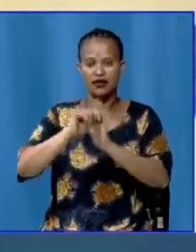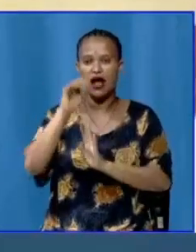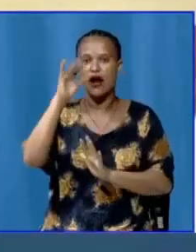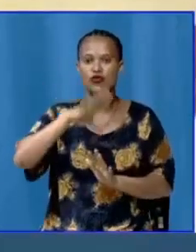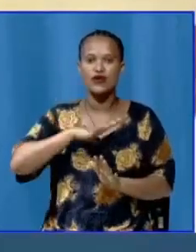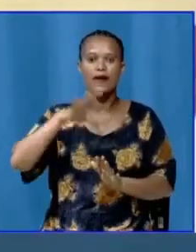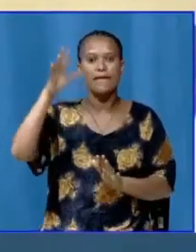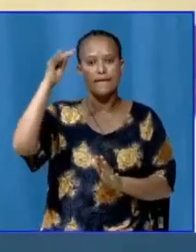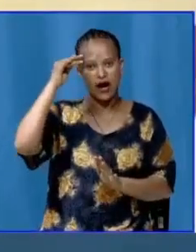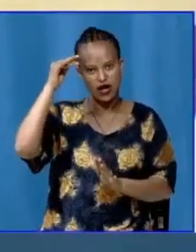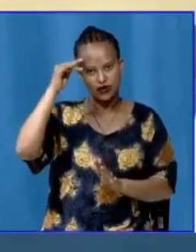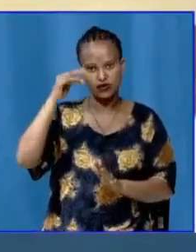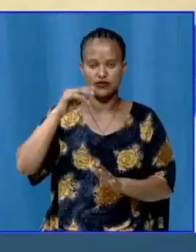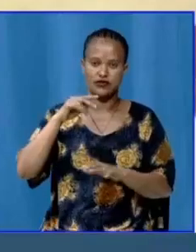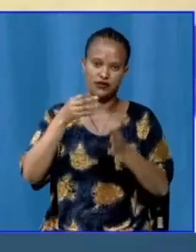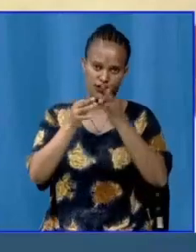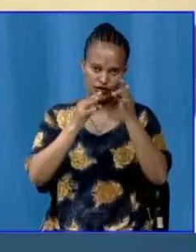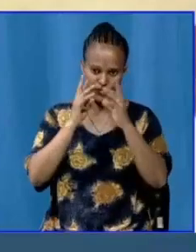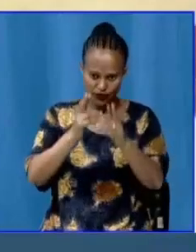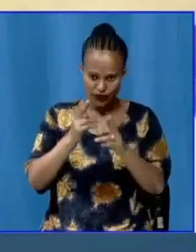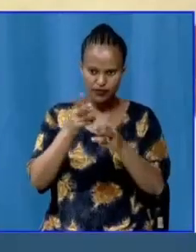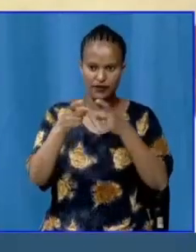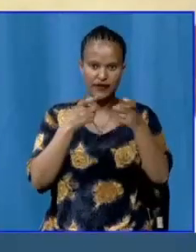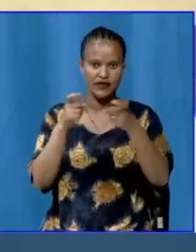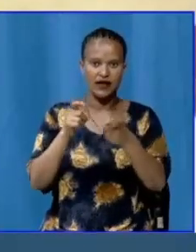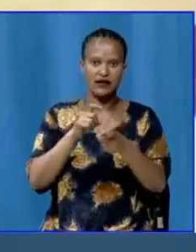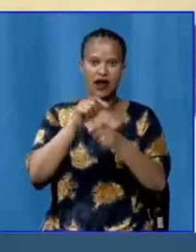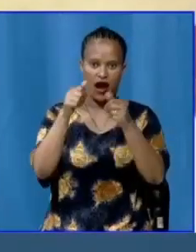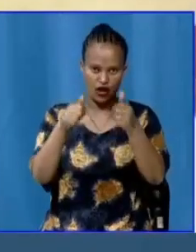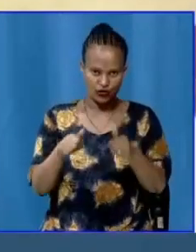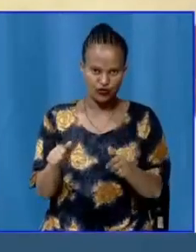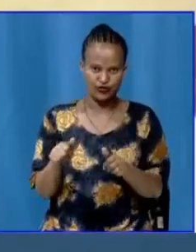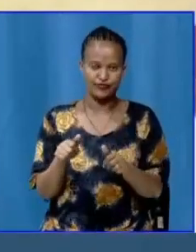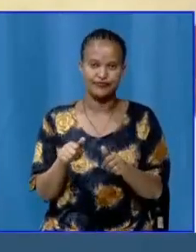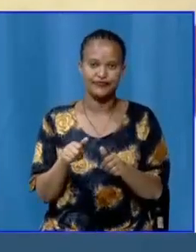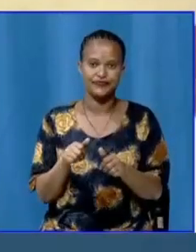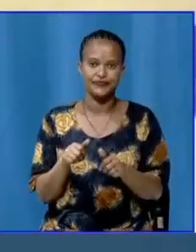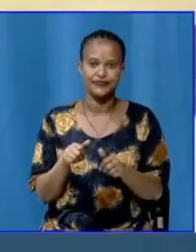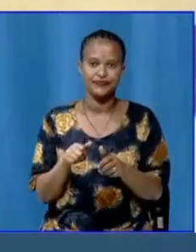መቃርዮስ ገሊፆም። ክቡር ምምሕዳር ናይ ማእኸል ኣኽሱም